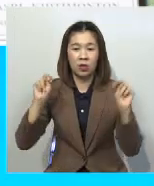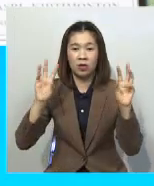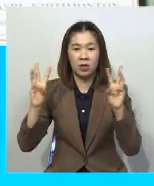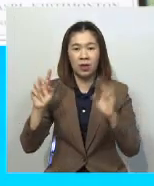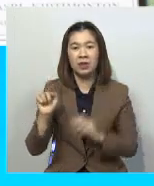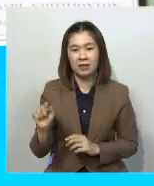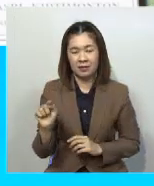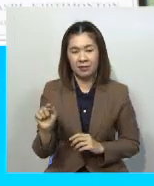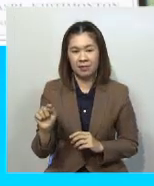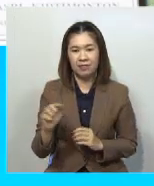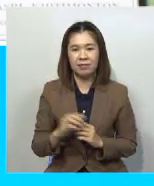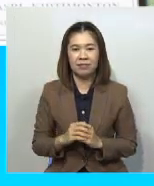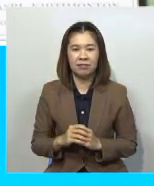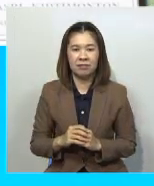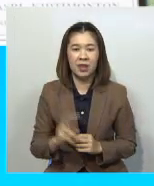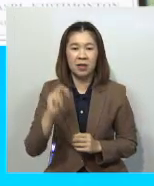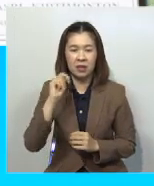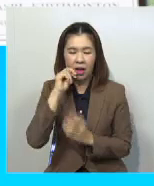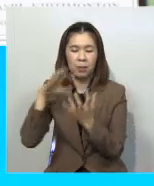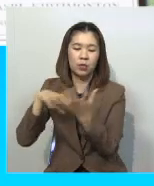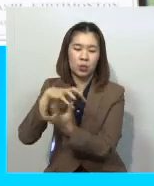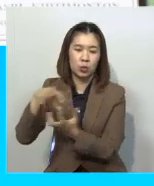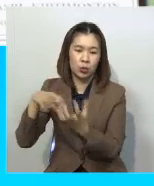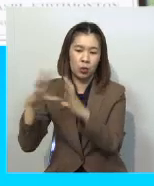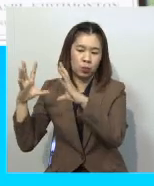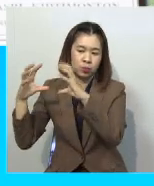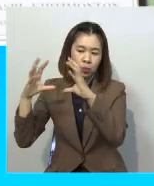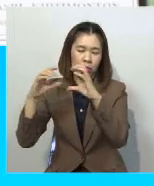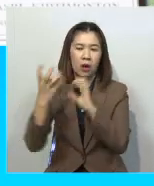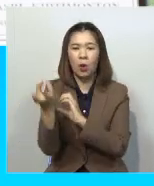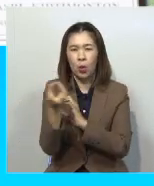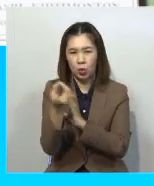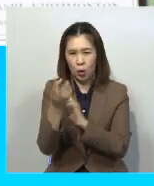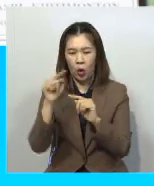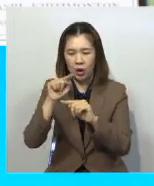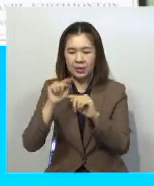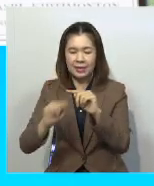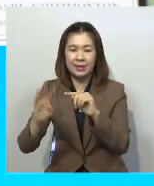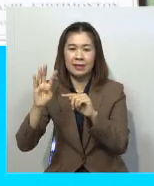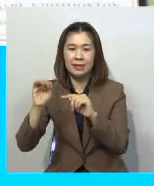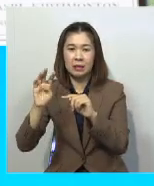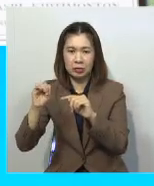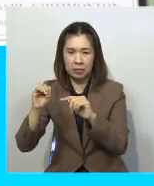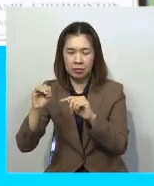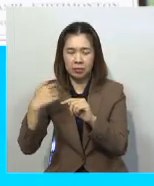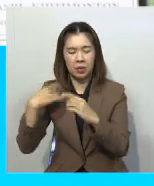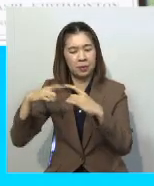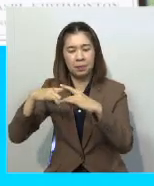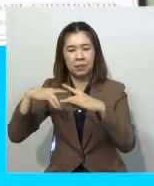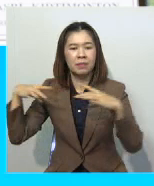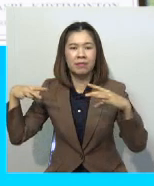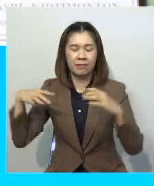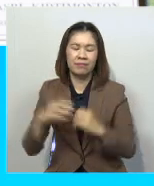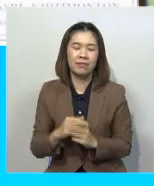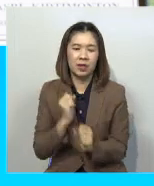ครับความชื้นสัมผัสในอากาศค่อนข้างน้อยครับอยู่ที่ประมาณ 40% ซึ่งจะไม่เข้าเกณฑ์ในเรื่องของความเหมาะสม